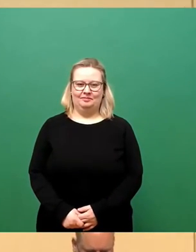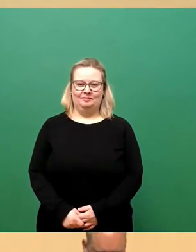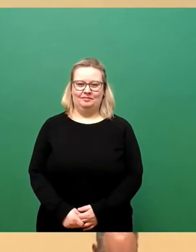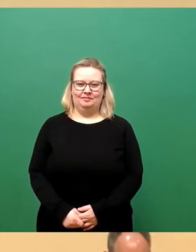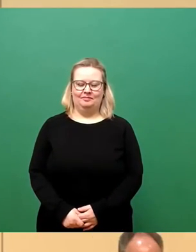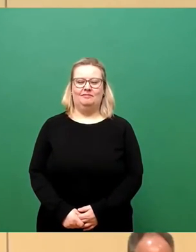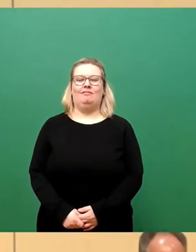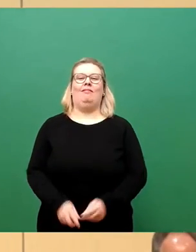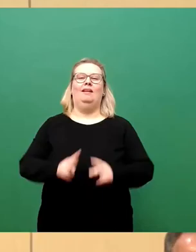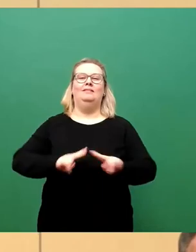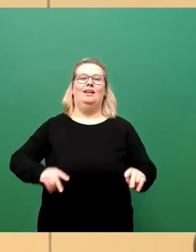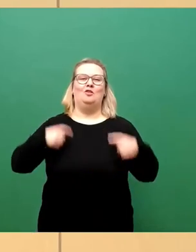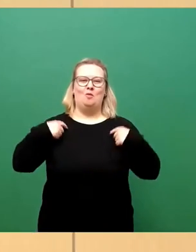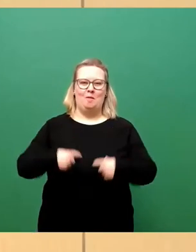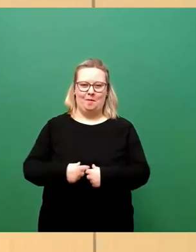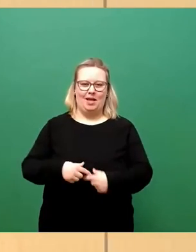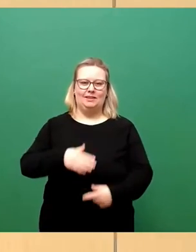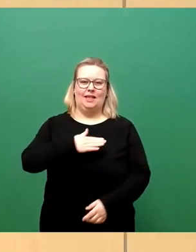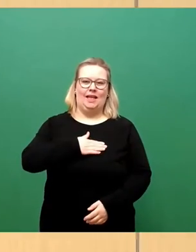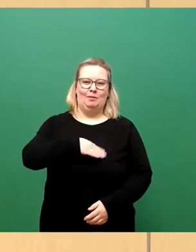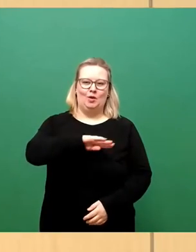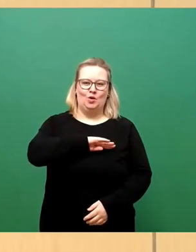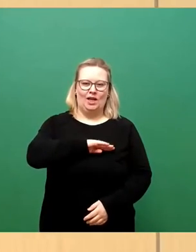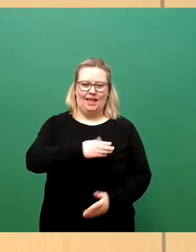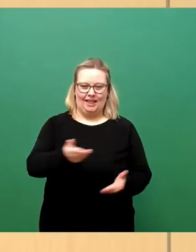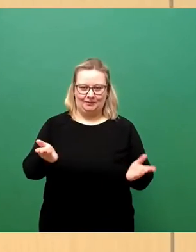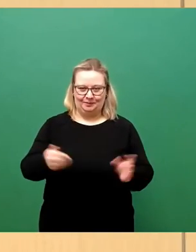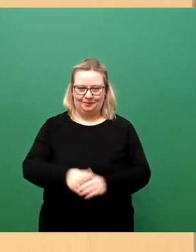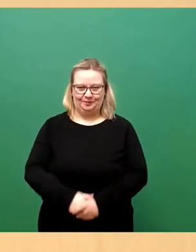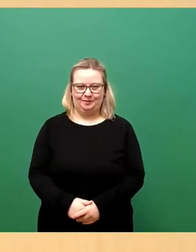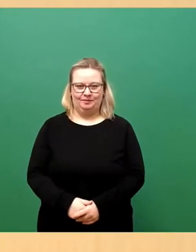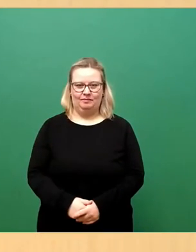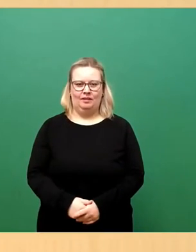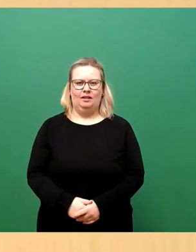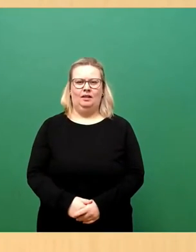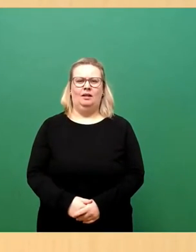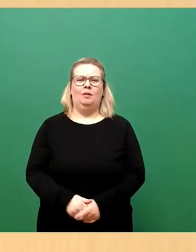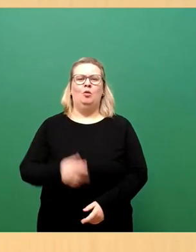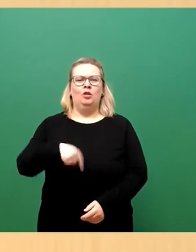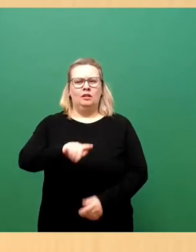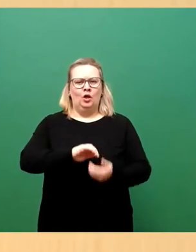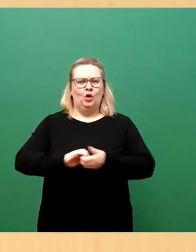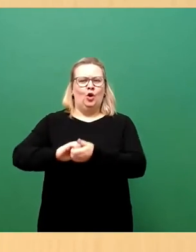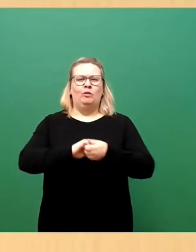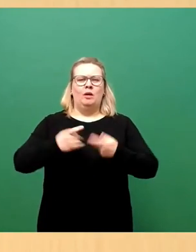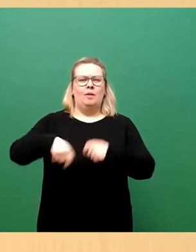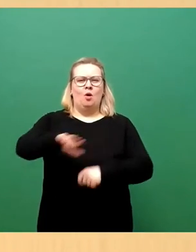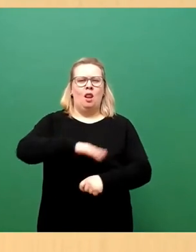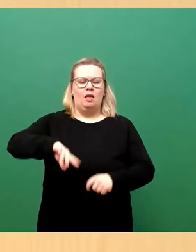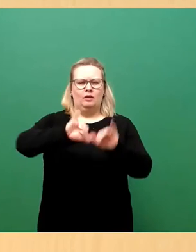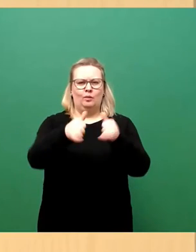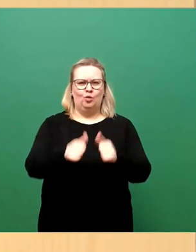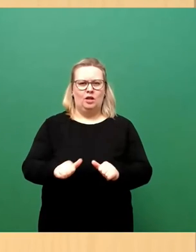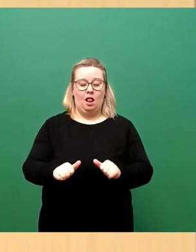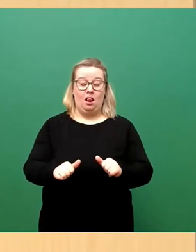Sehr geehrter Herr Oberbürgermeister, liebe Kolleginnen und Kollegen, ich glaube, mit Blick auf das kooperative Baulandmodell ist es kein